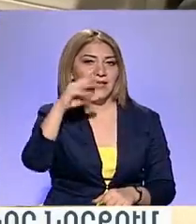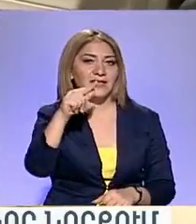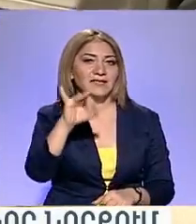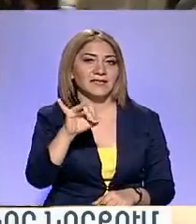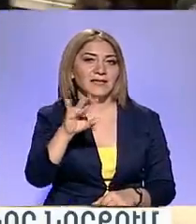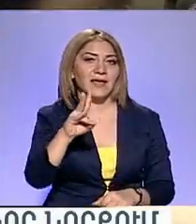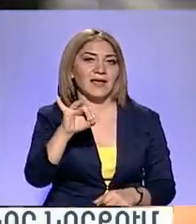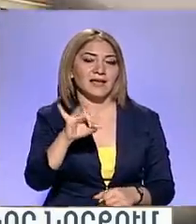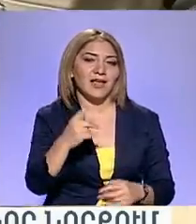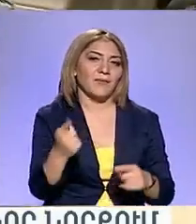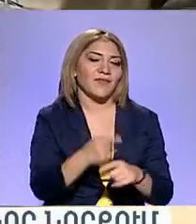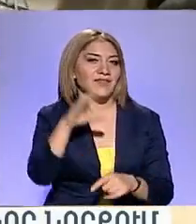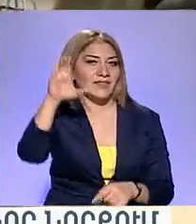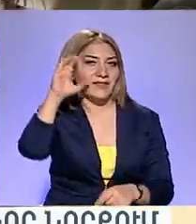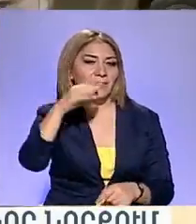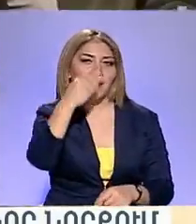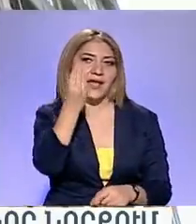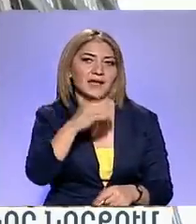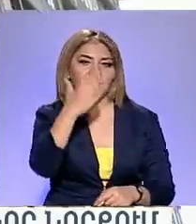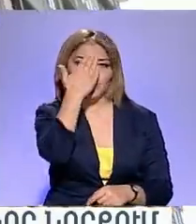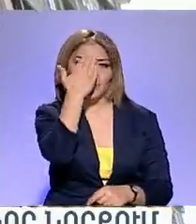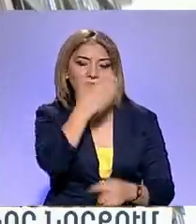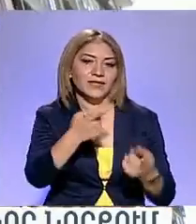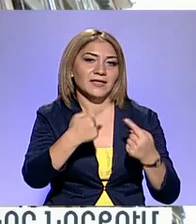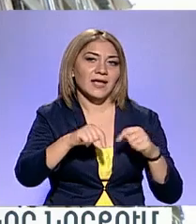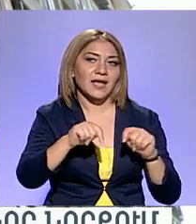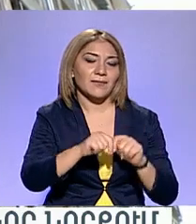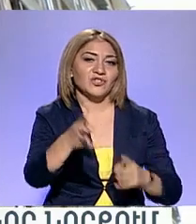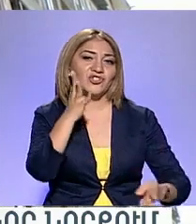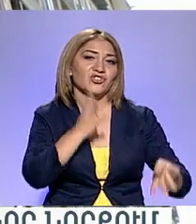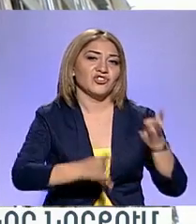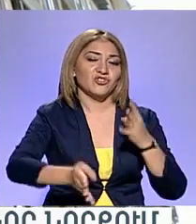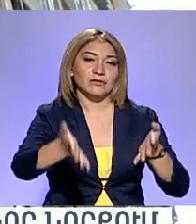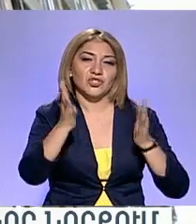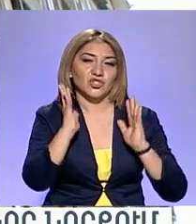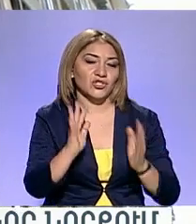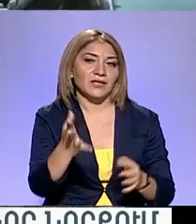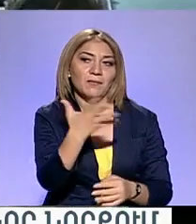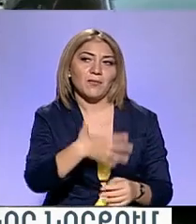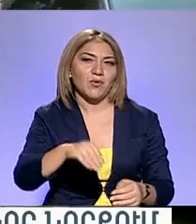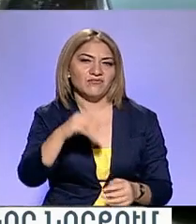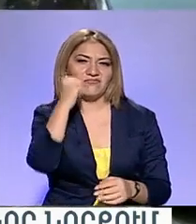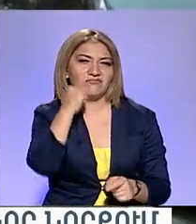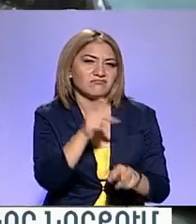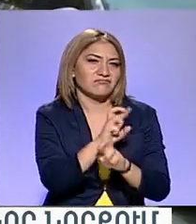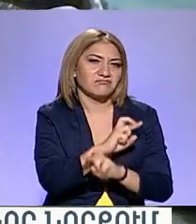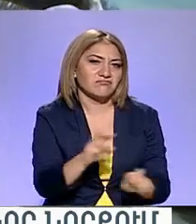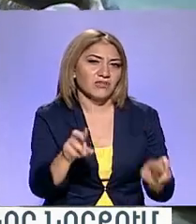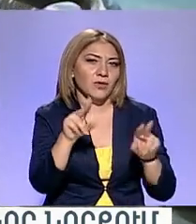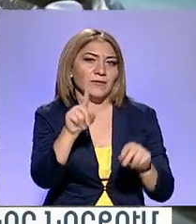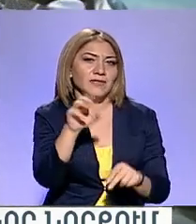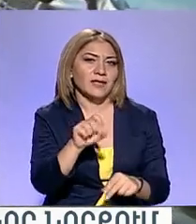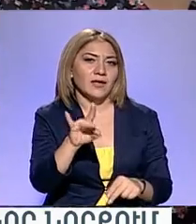առաջին ձեռքից լսեցին նաև նոր Նորքի բնակիչները։ Թաղամասում բազմաբնակարանները շատ են, բոլորն էլ անմխիթար վիճակում, ասում է